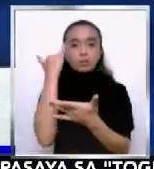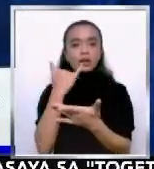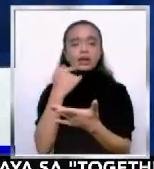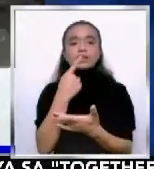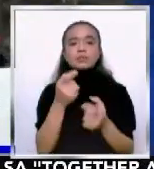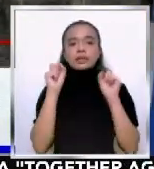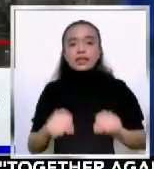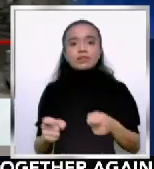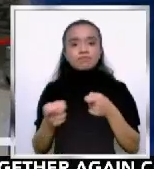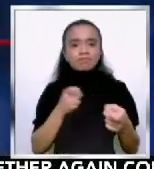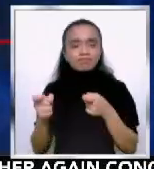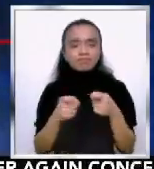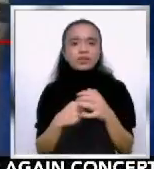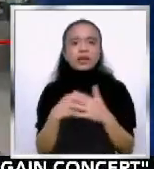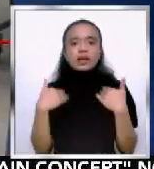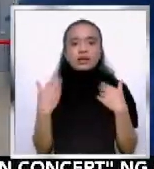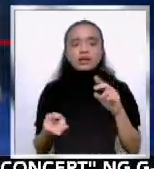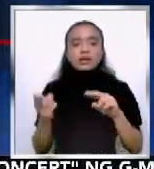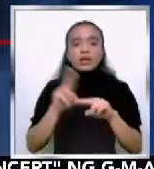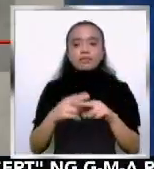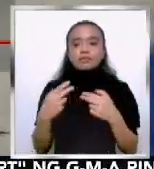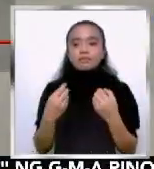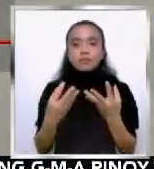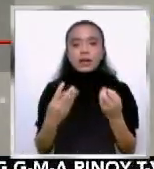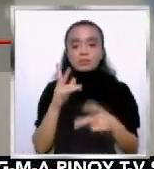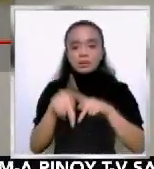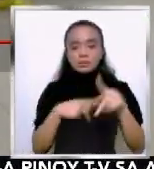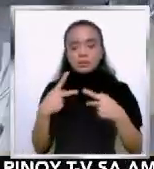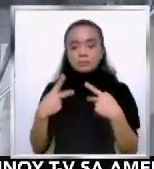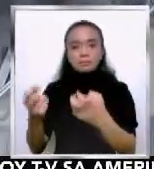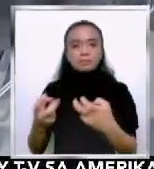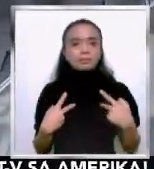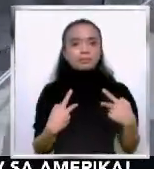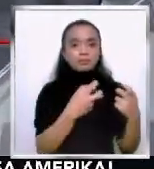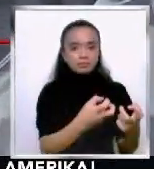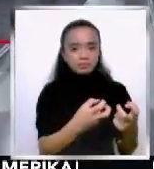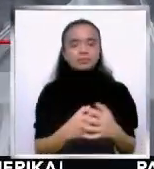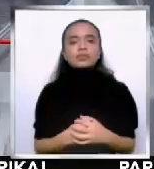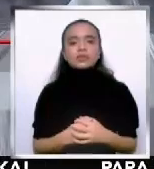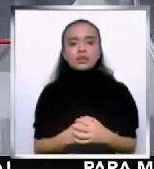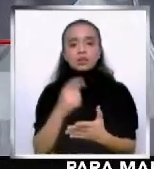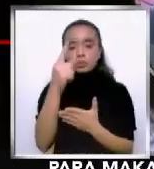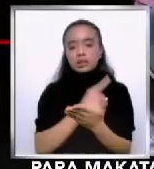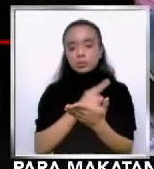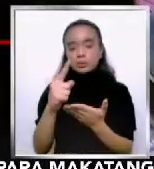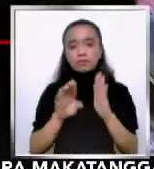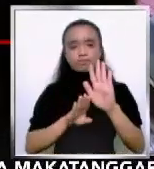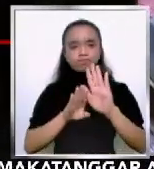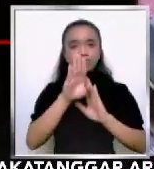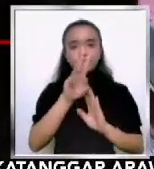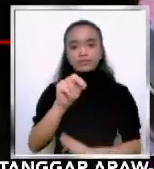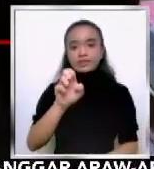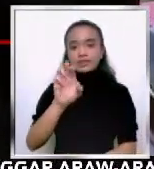hawaan. Tumaas din ang reproduction number o dami ng taong nahahawaan ng isang may COVID. Ang one-week growth rate sa NCR mula sa